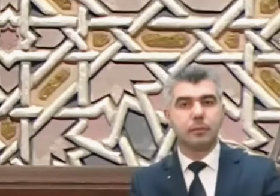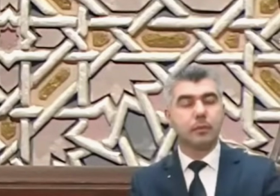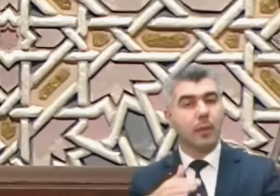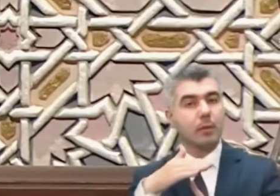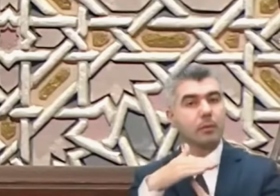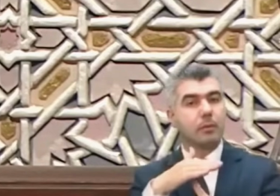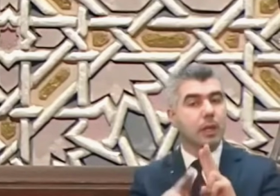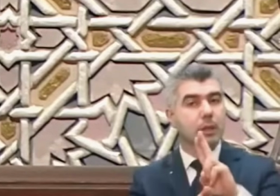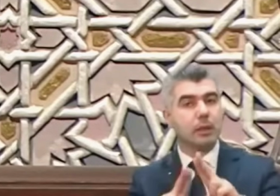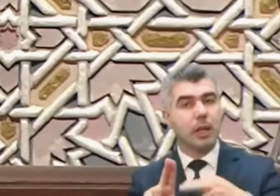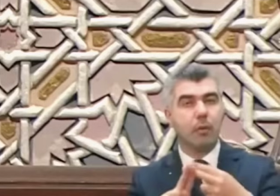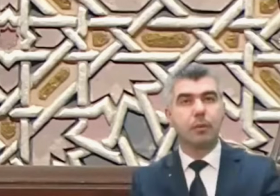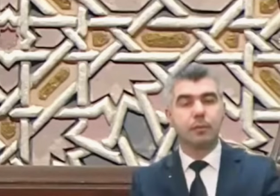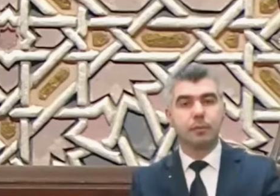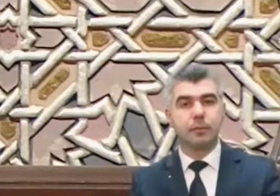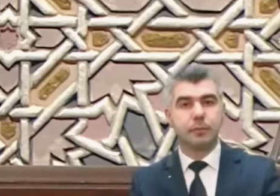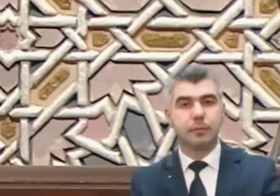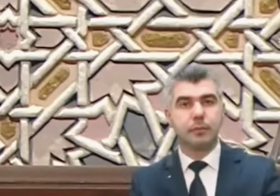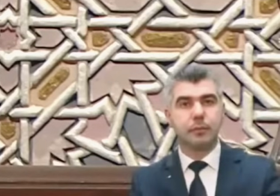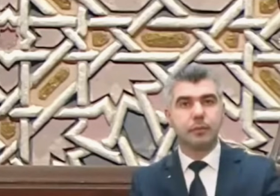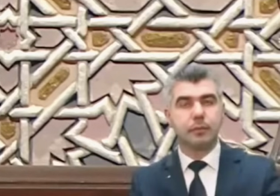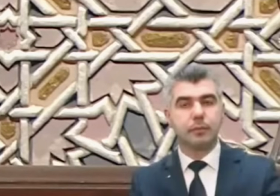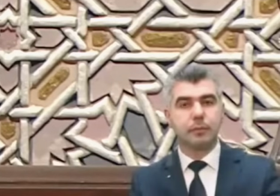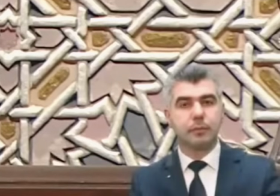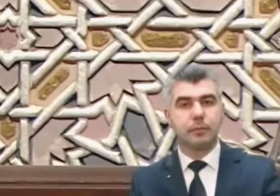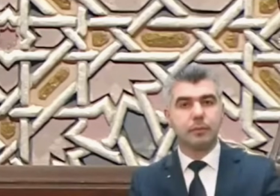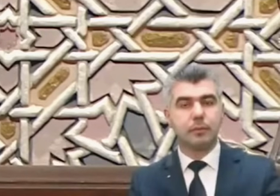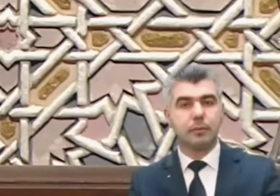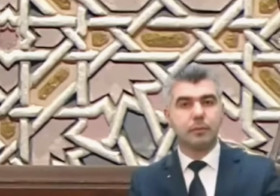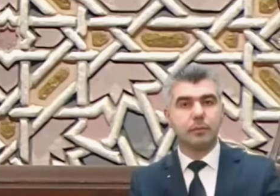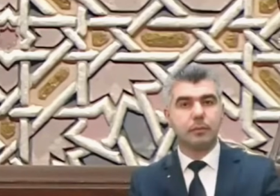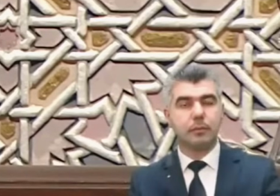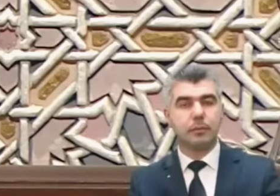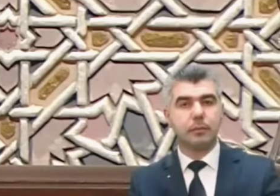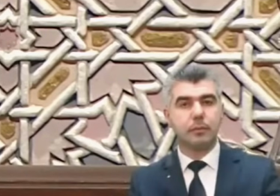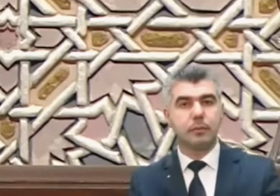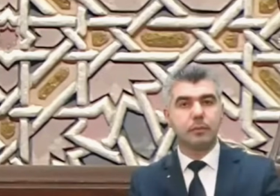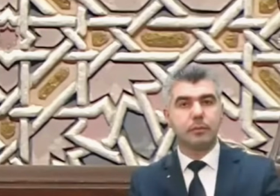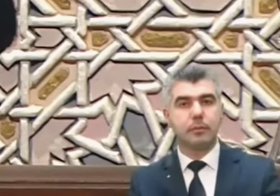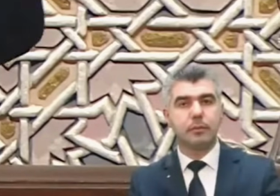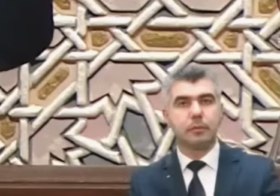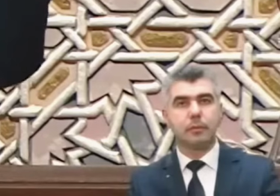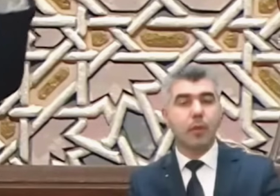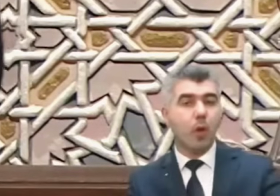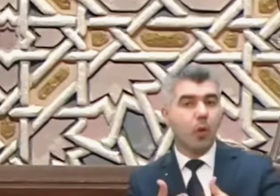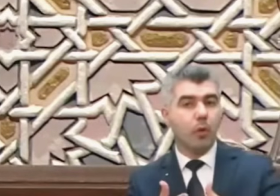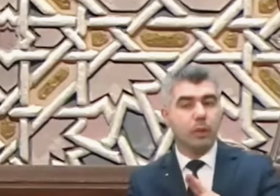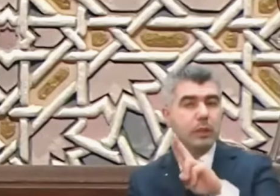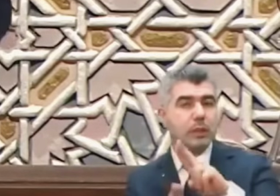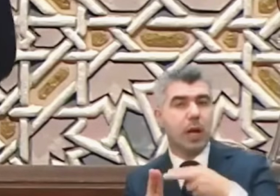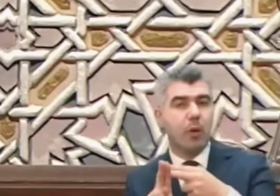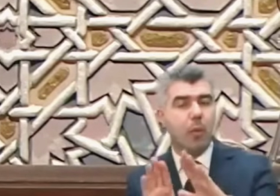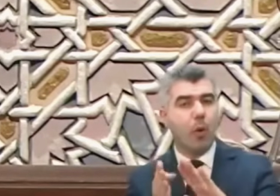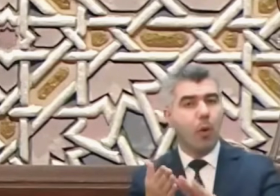نظام، لا أن تلقي عرضا، لا أن تلقي عرضا على كل ما له علاقة